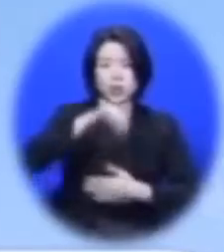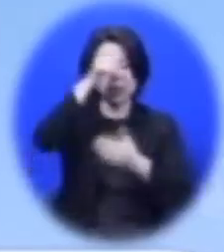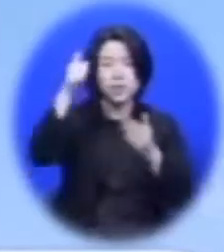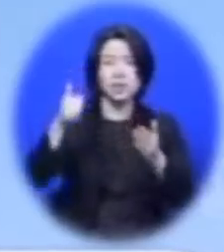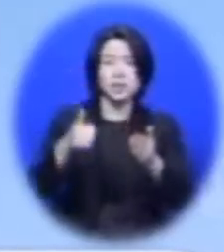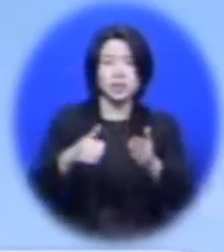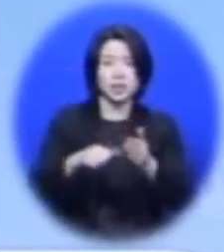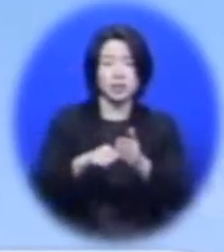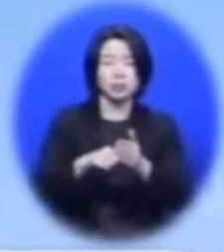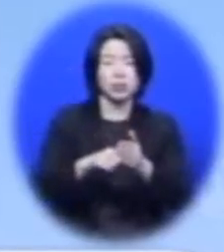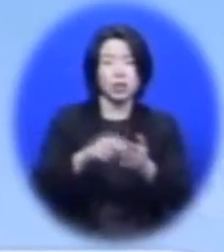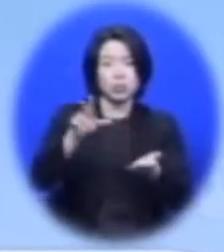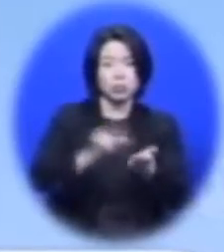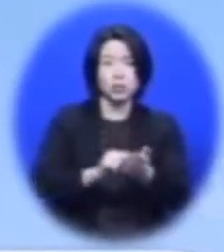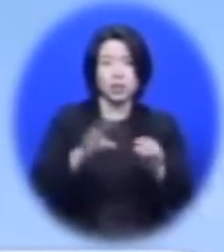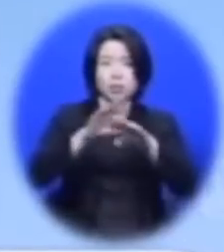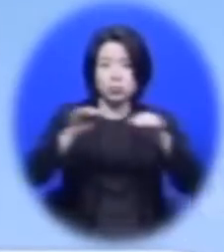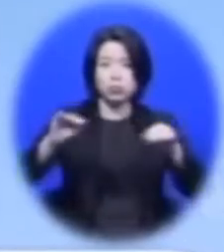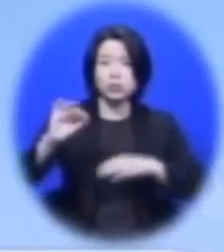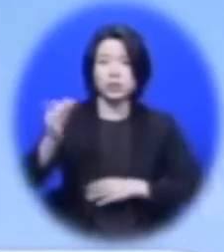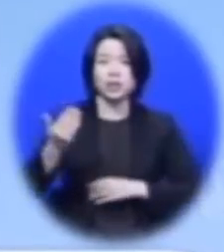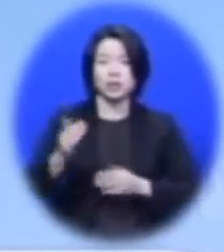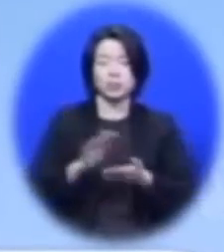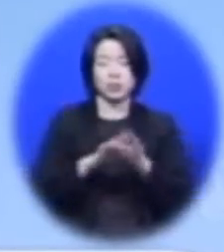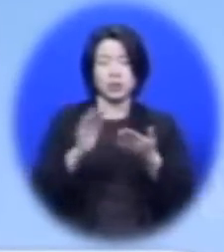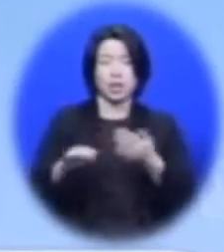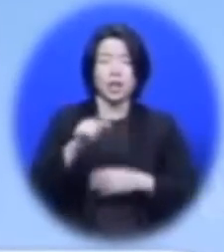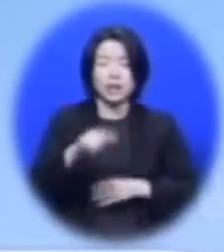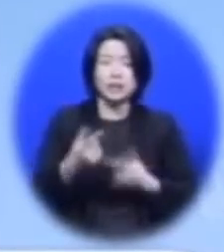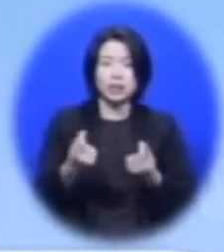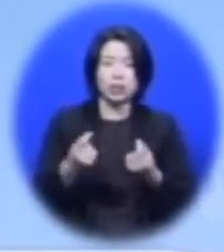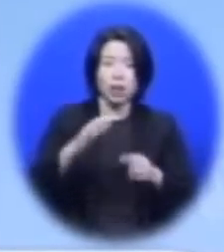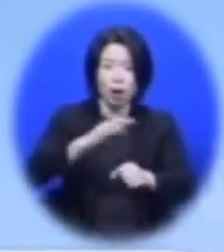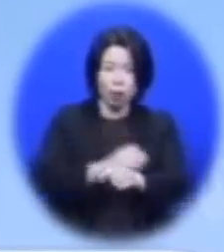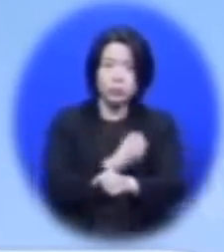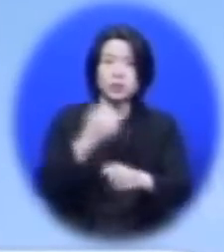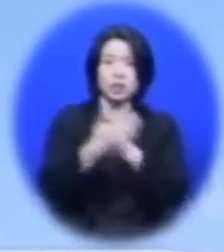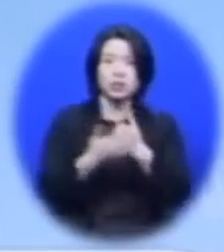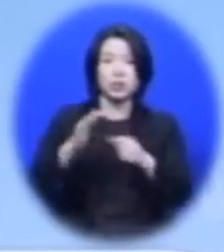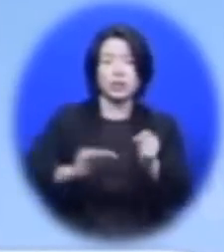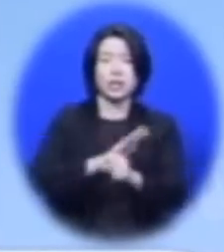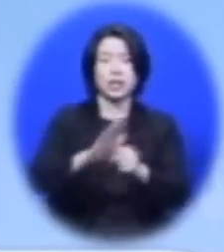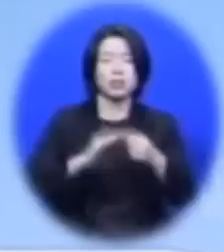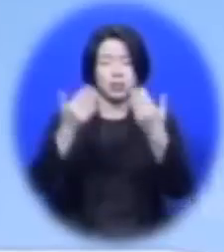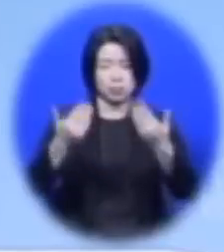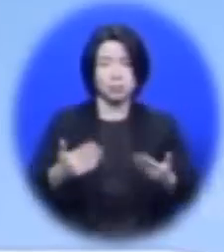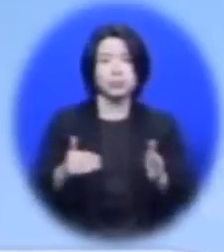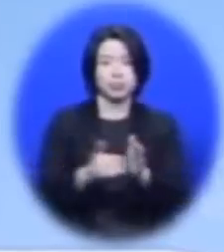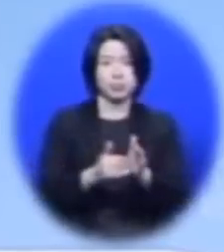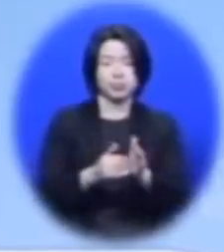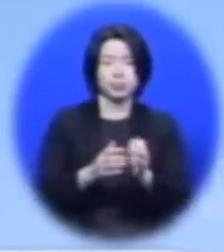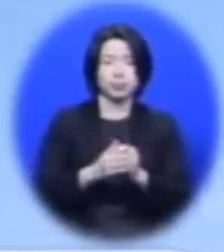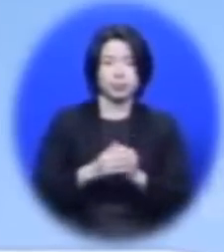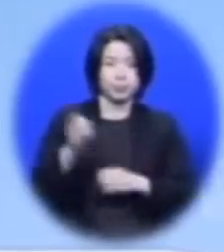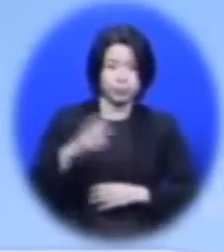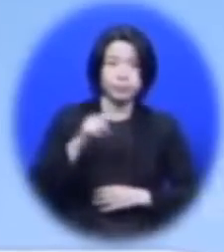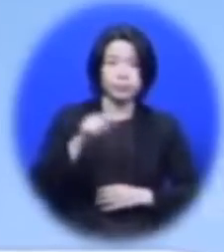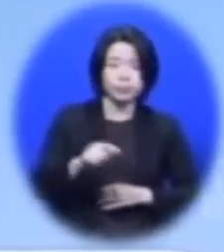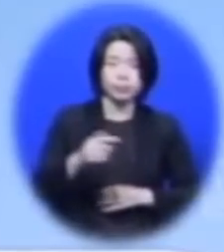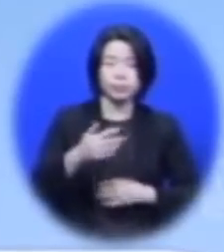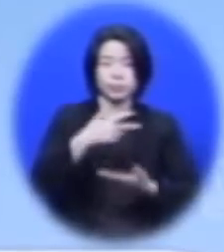이제 풀어지게 되는 겁니다. 이런 엄청난 은혜와 사랑을 우리가 받았어요. 그리고 그